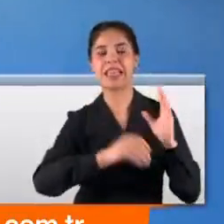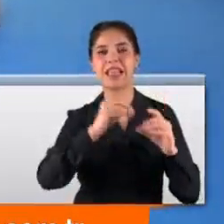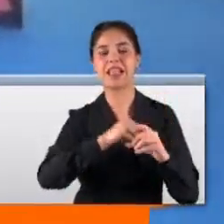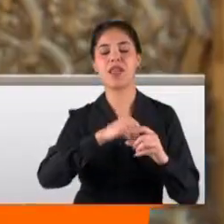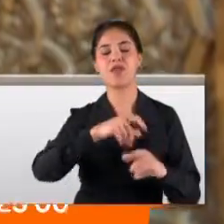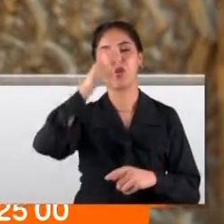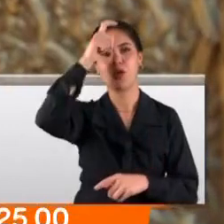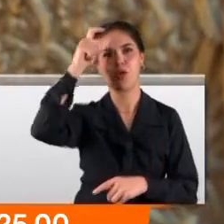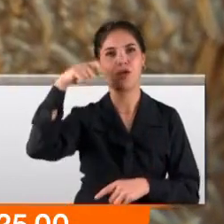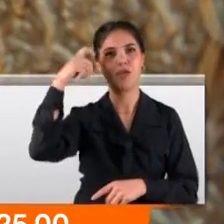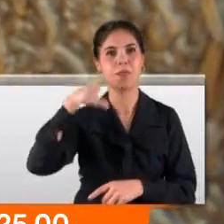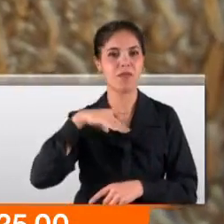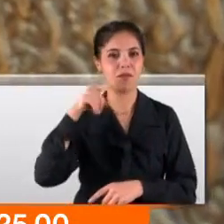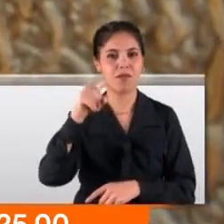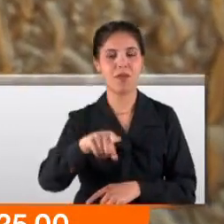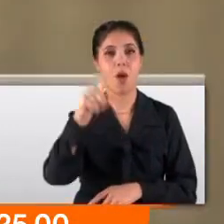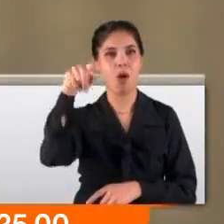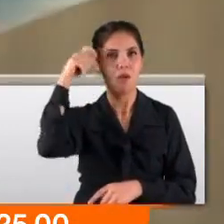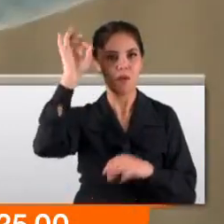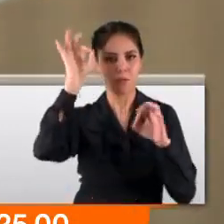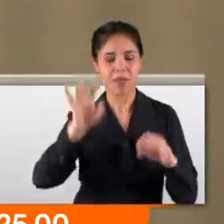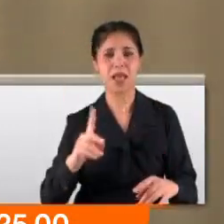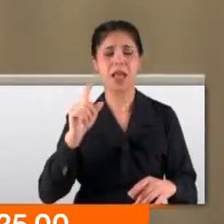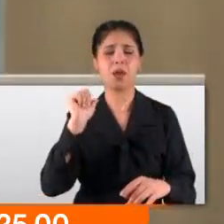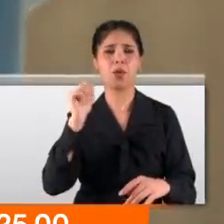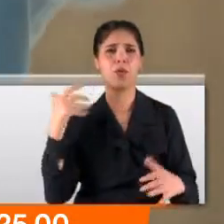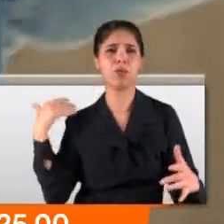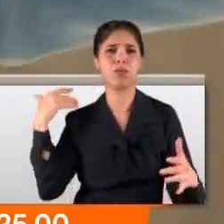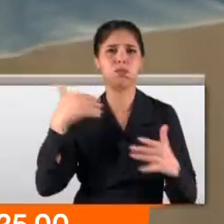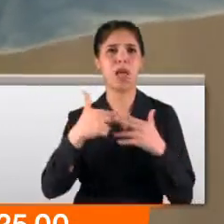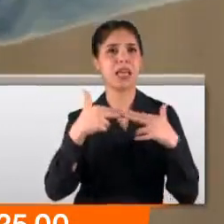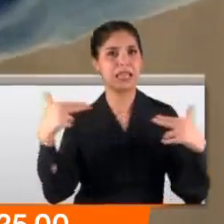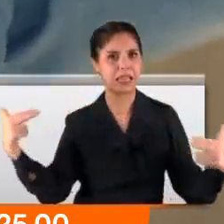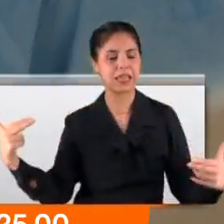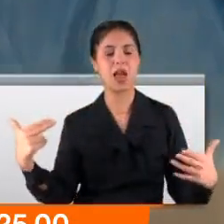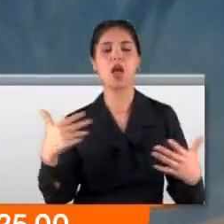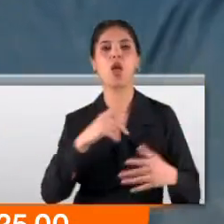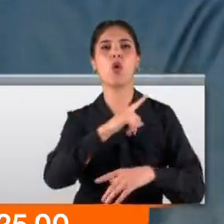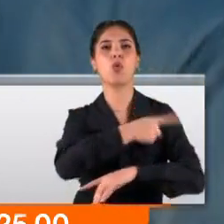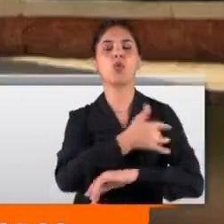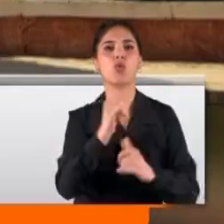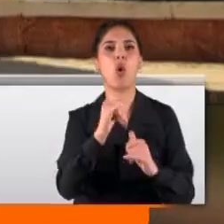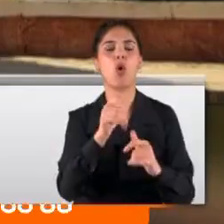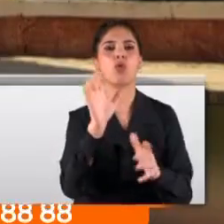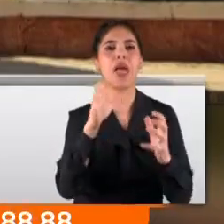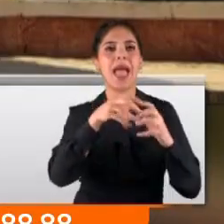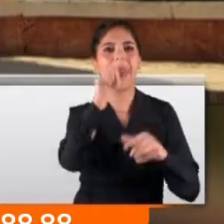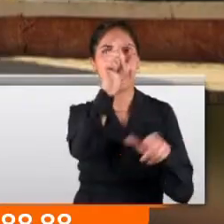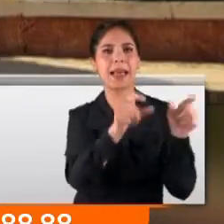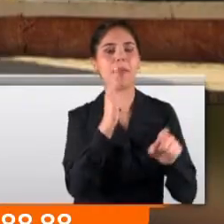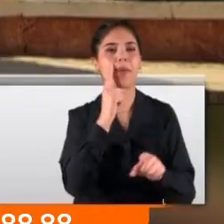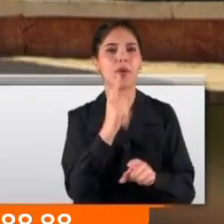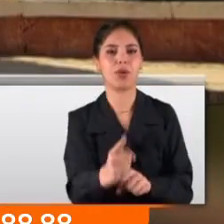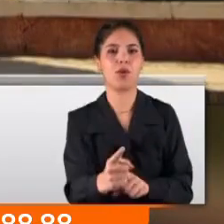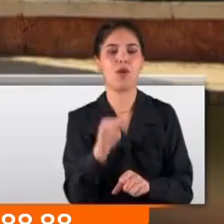Türk dizisi vardı. O dizi yayınlandığı ilk günden bu yana hem hikayesi hem de güçlü oyuncu kadrosuyla reyting rekorları kıran Ben